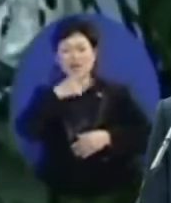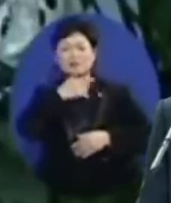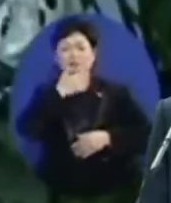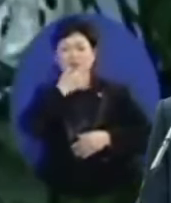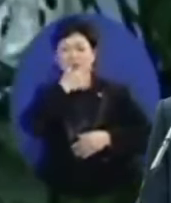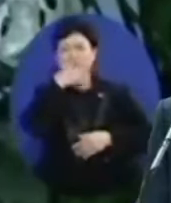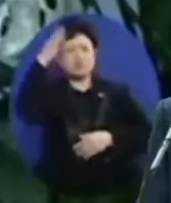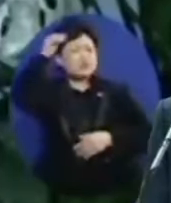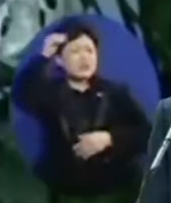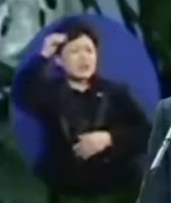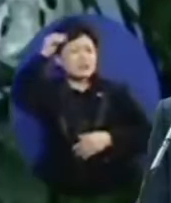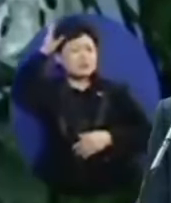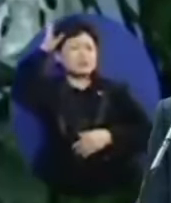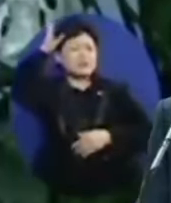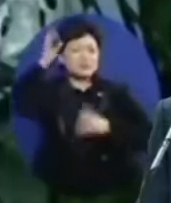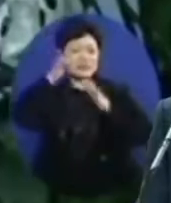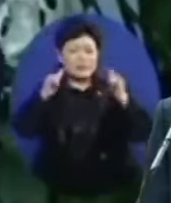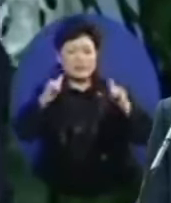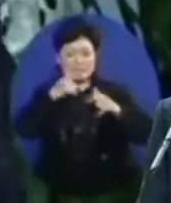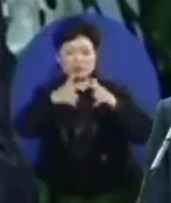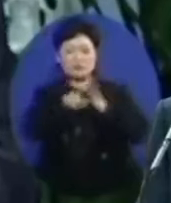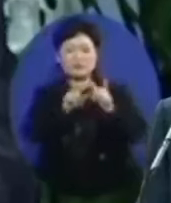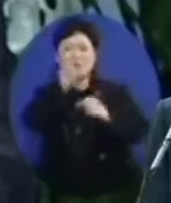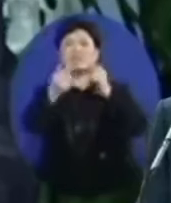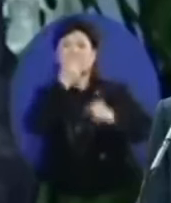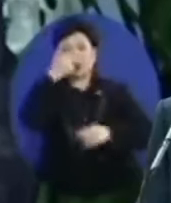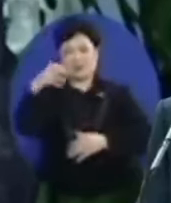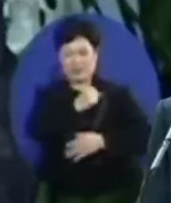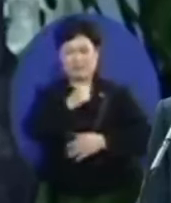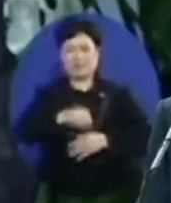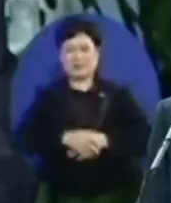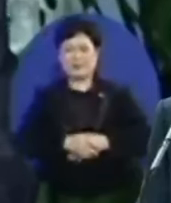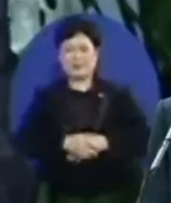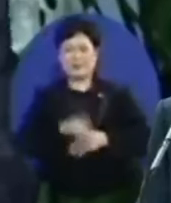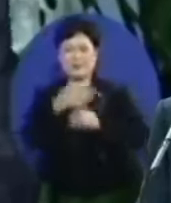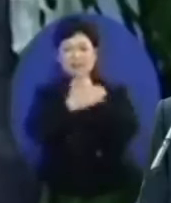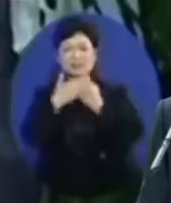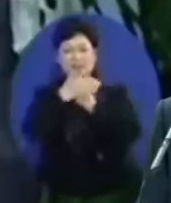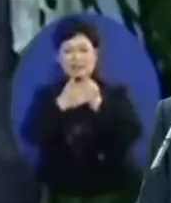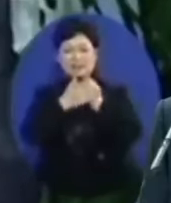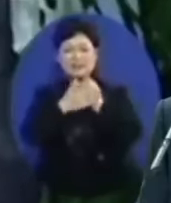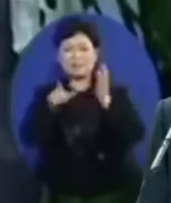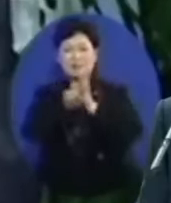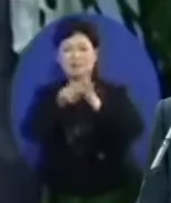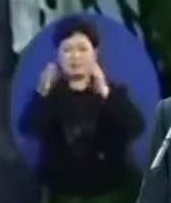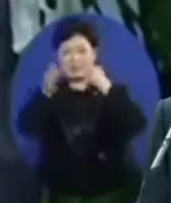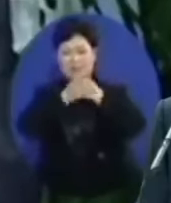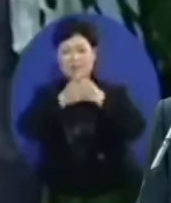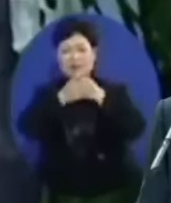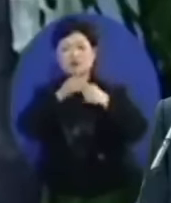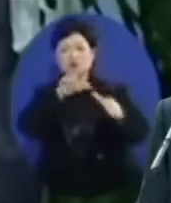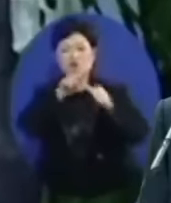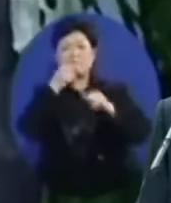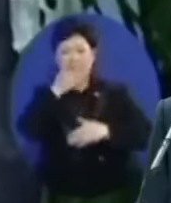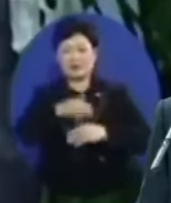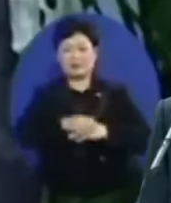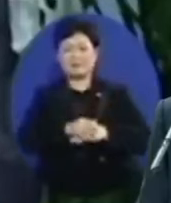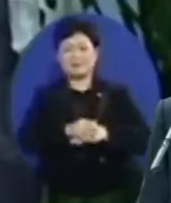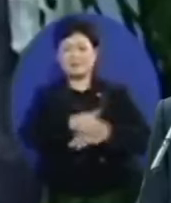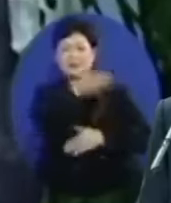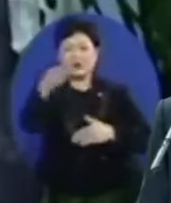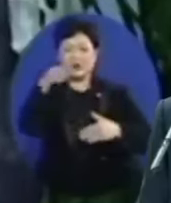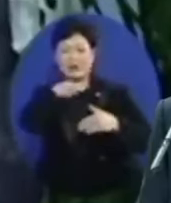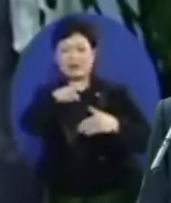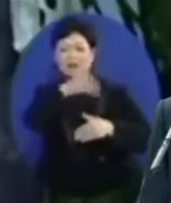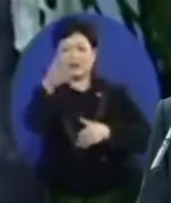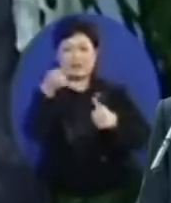믿으면 영생을 얻으리라. 그 은혜를 인하여 믿음으로 말미암아 구원을 얻었은즉 이것이 너희에게서